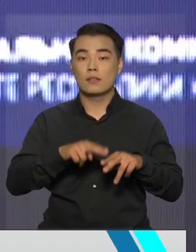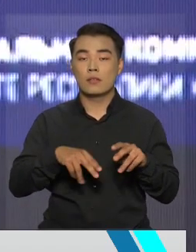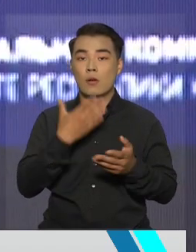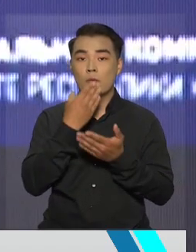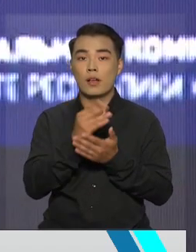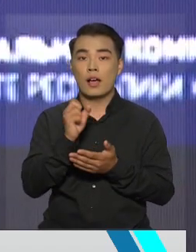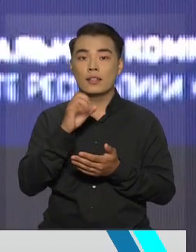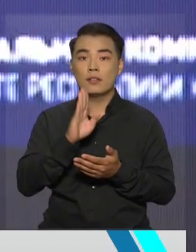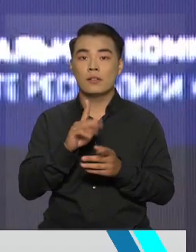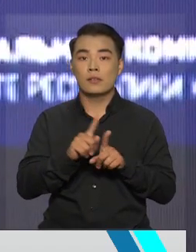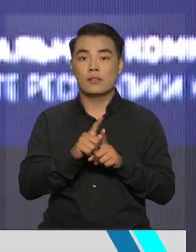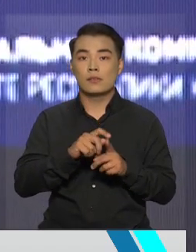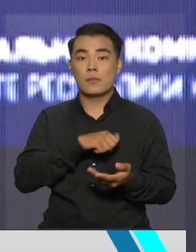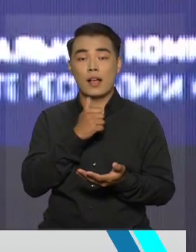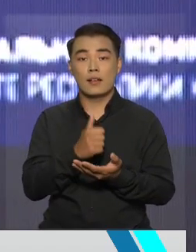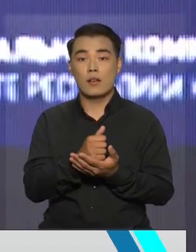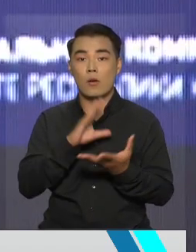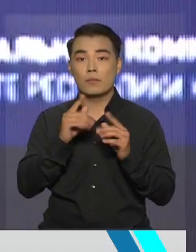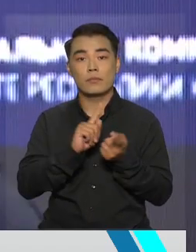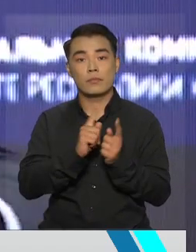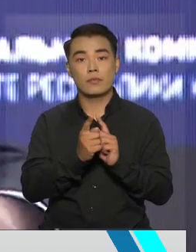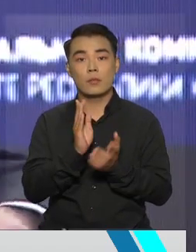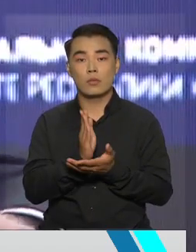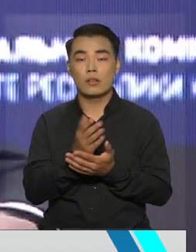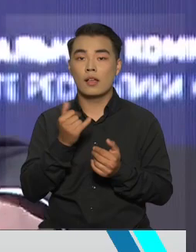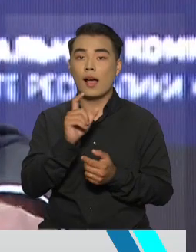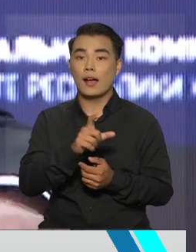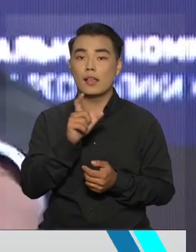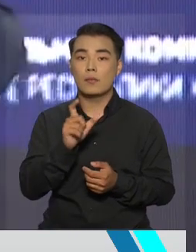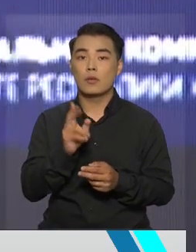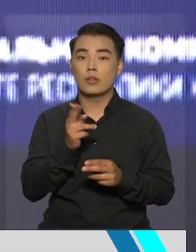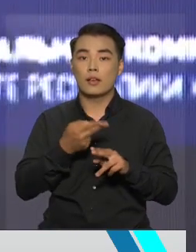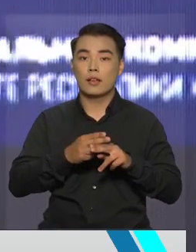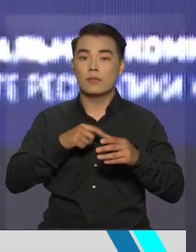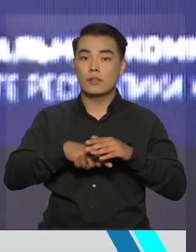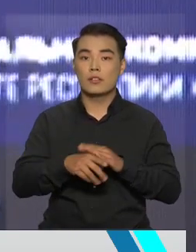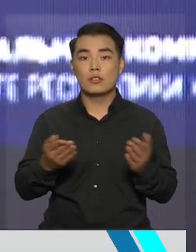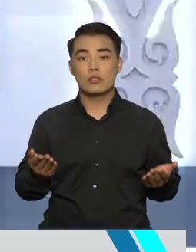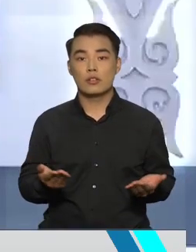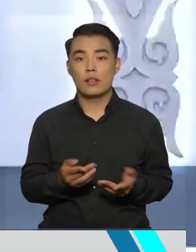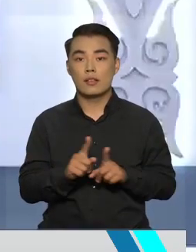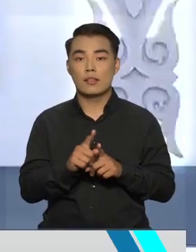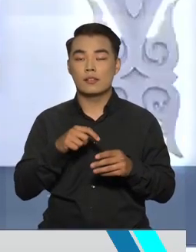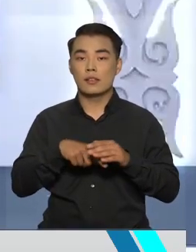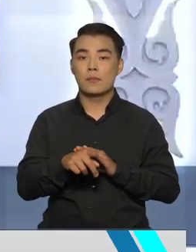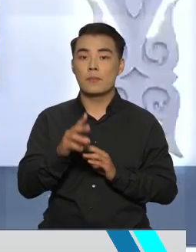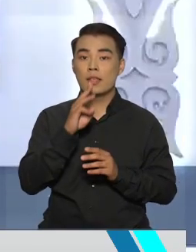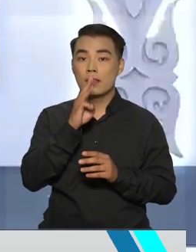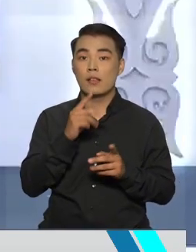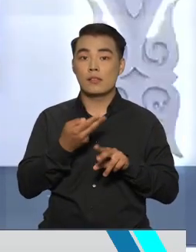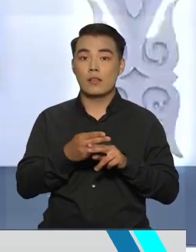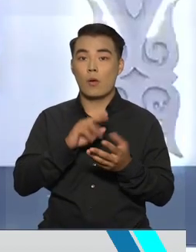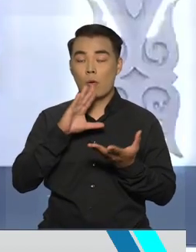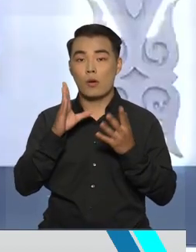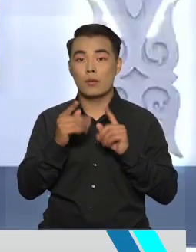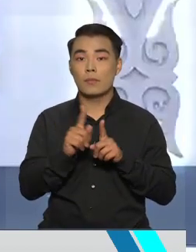басқару құқығын кеңейтуге қатысты өзгерістер енгізіледі. Енді азаматтар белгіленген жергілікті шегінен асқан зейнетақы жинағын тек емделуге